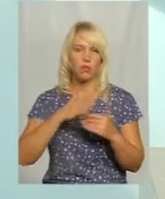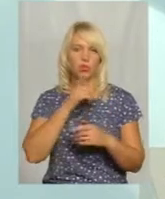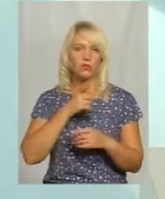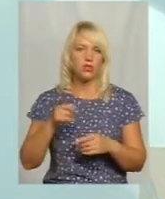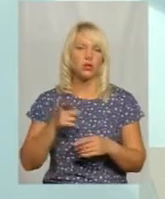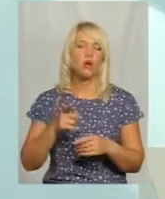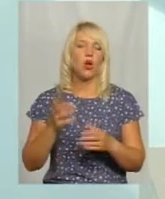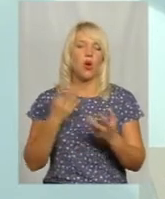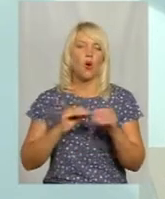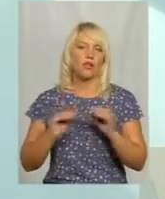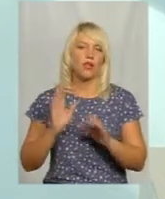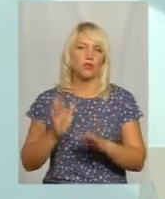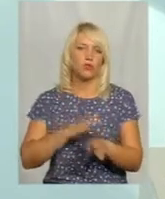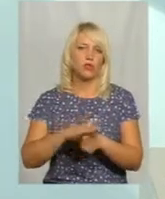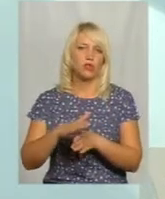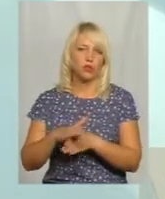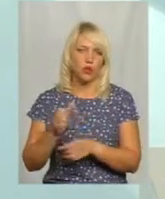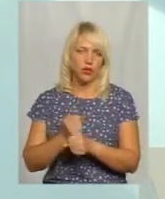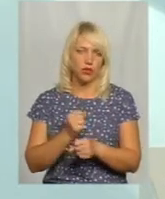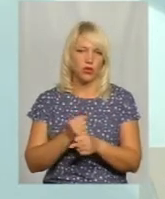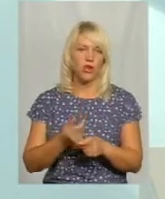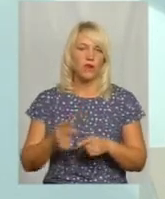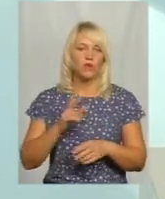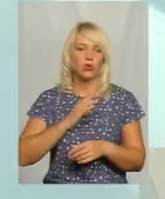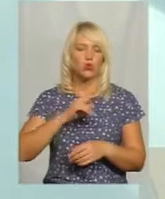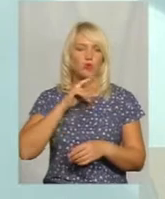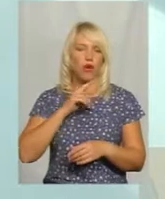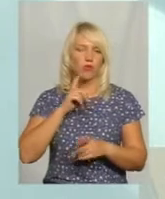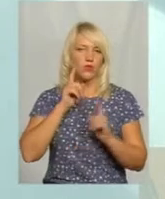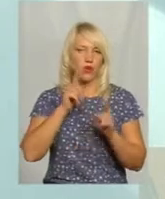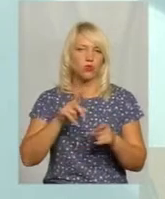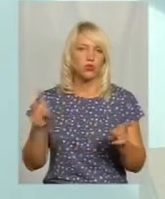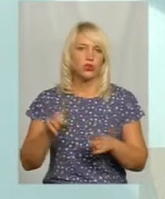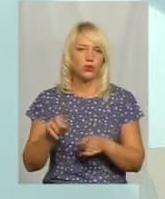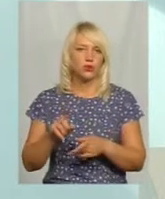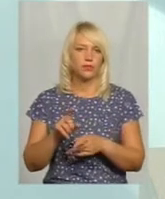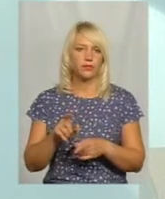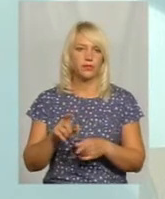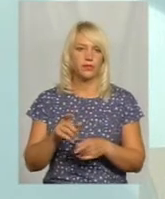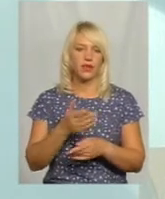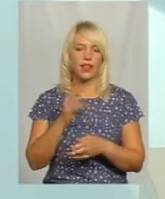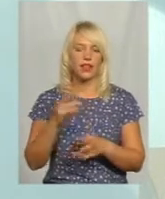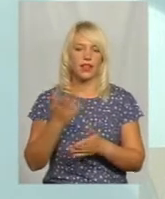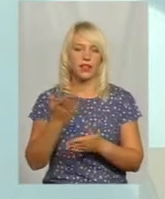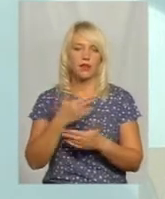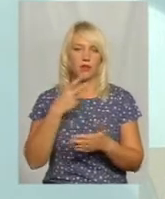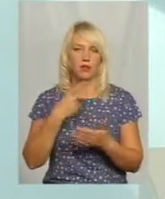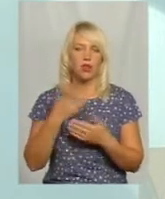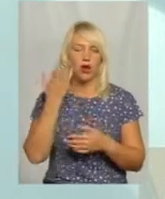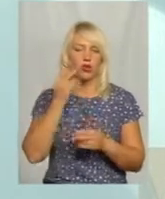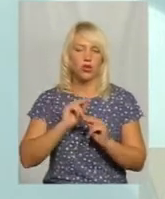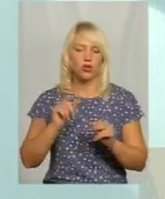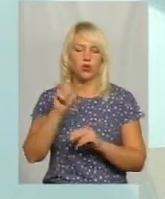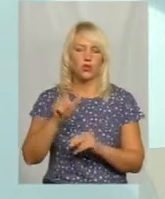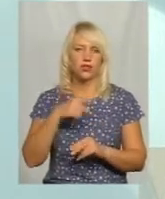буде зроблено. Ще я хочу звернути увагу на дуже цікавий момент, який ми побачили з вами, коли учитель сказала, що